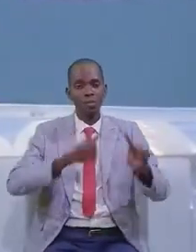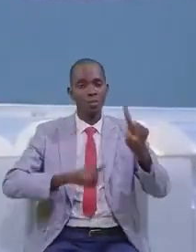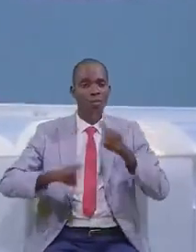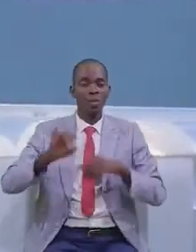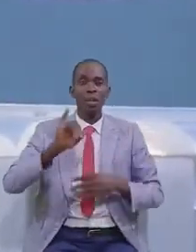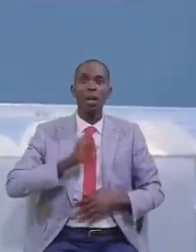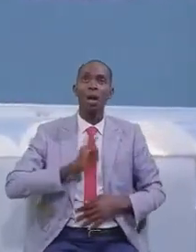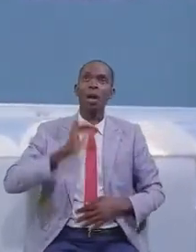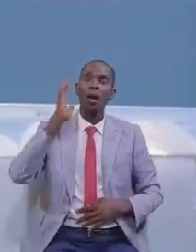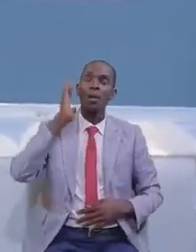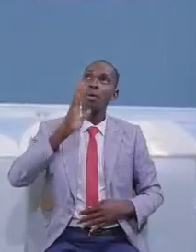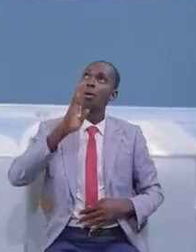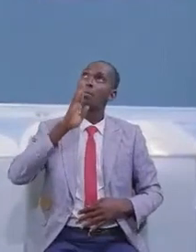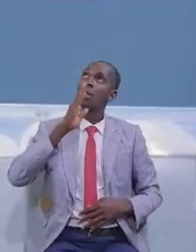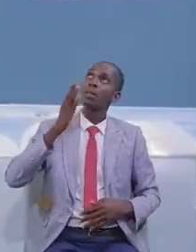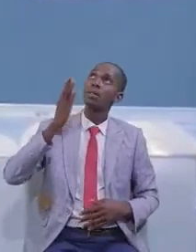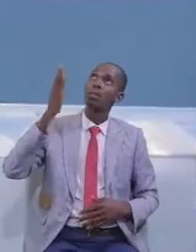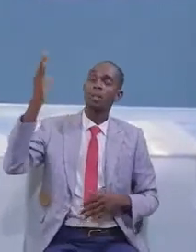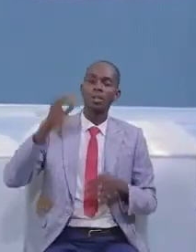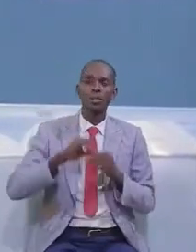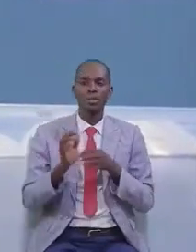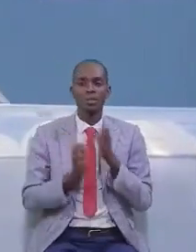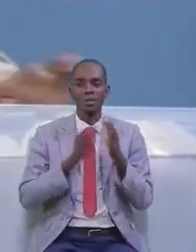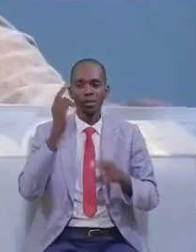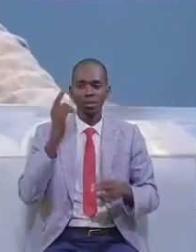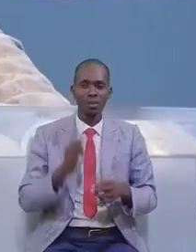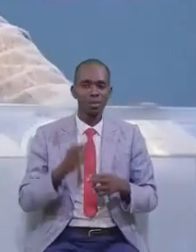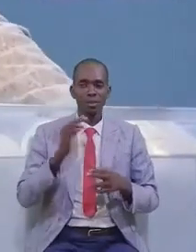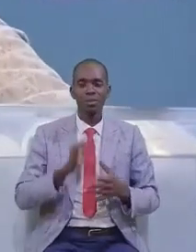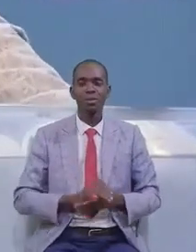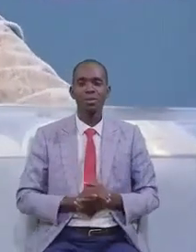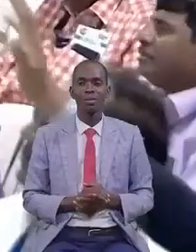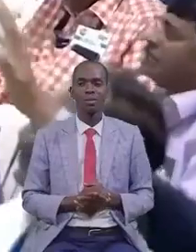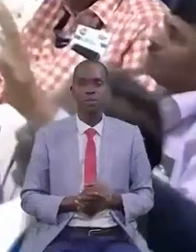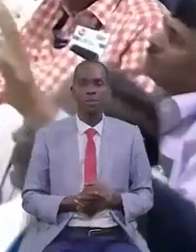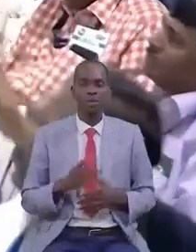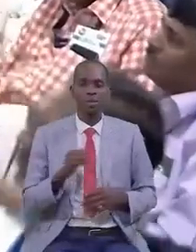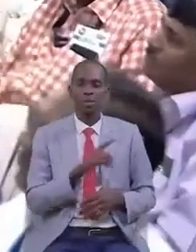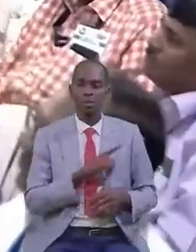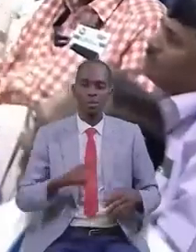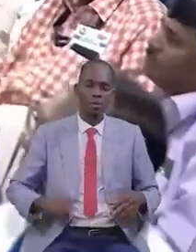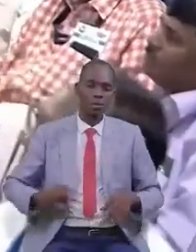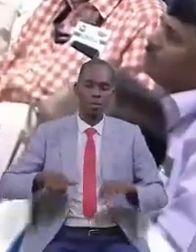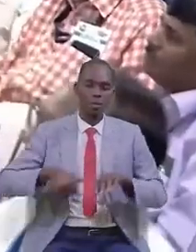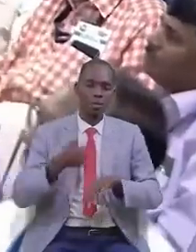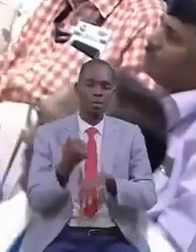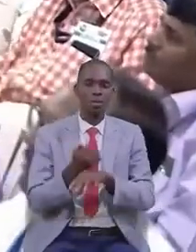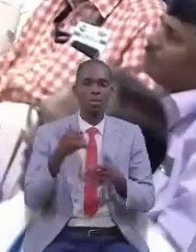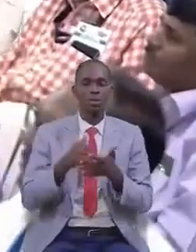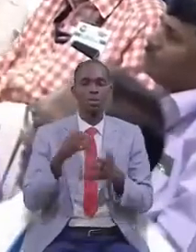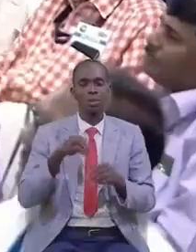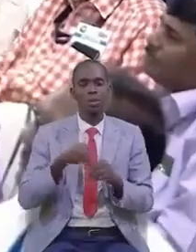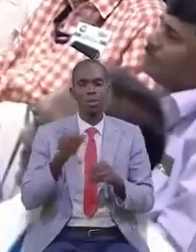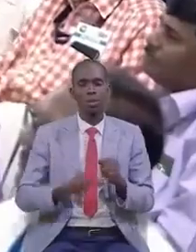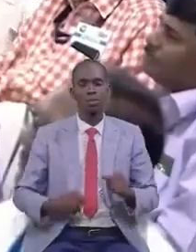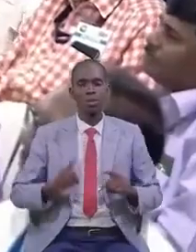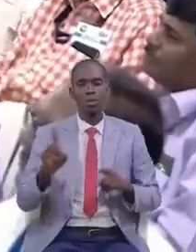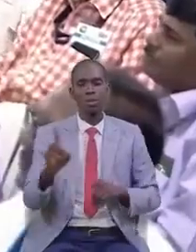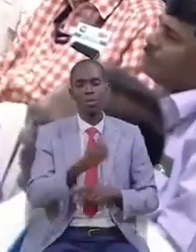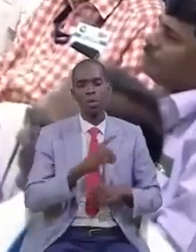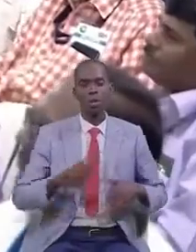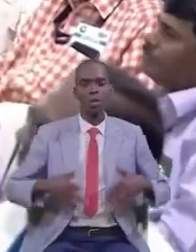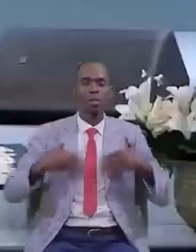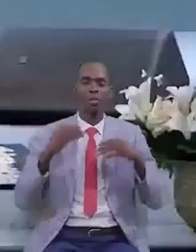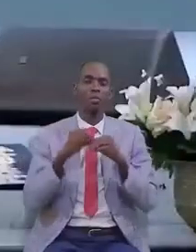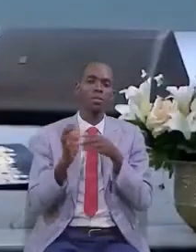be there. నేను వారితో ఉండేదను. The Lord confirm it in every life in Jesus name. ప్రభు